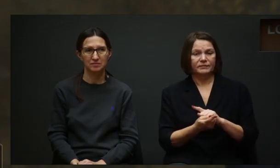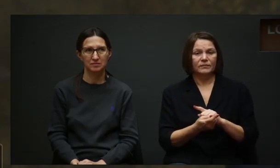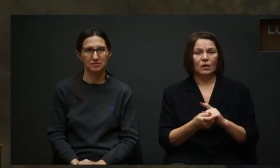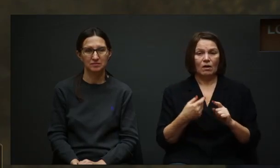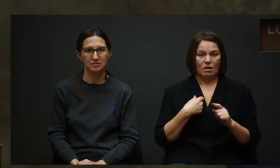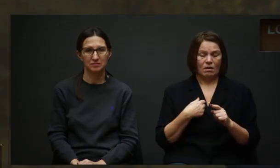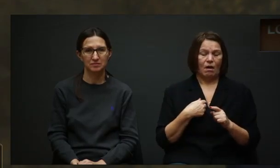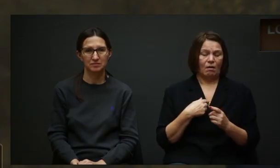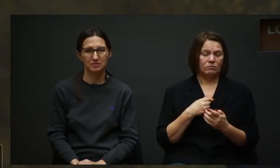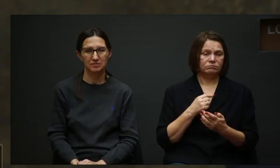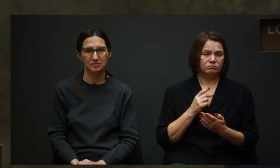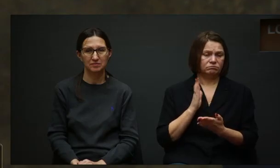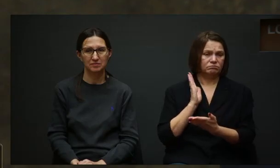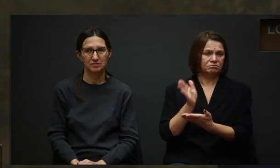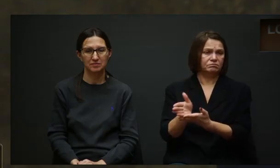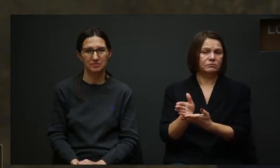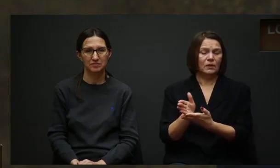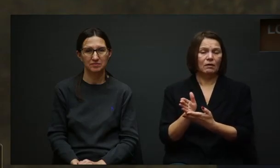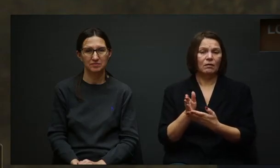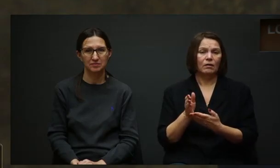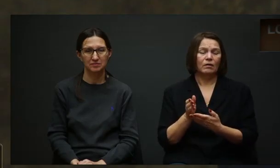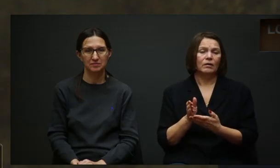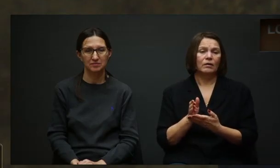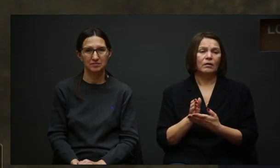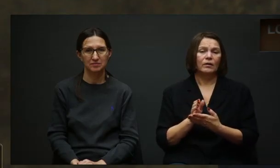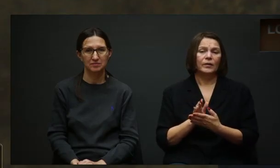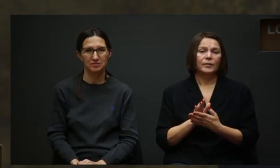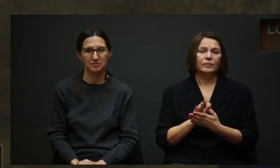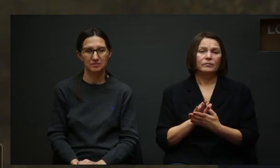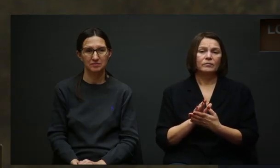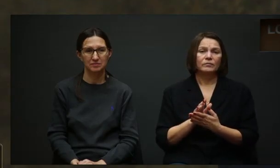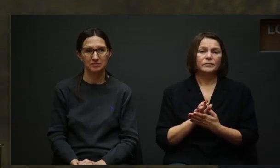я пошел опять вот как бы вот по